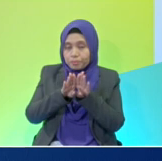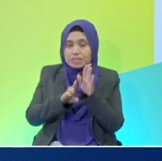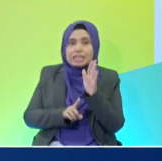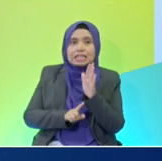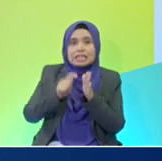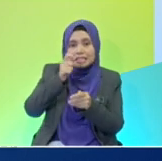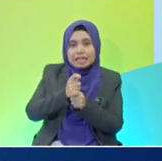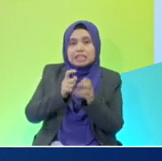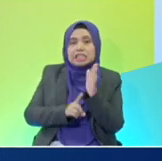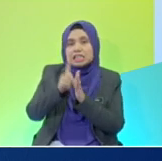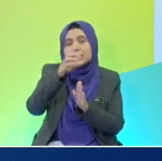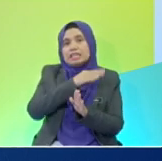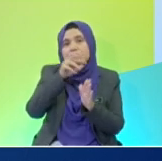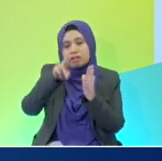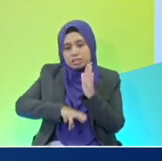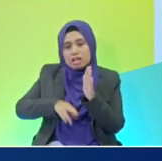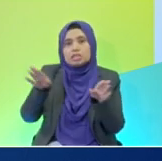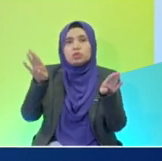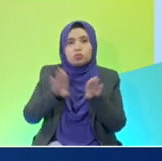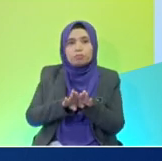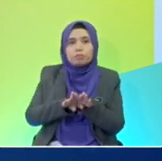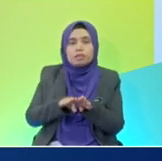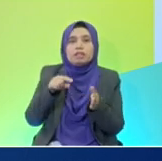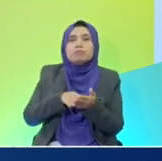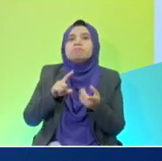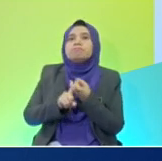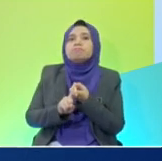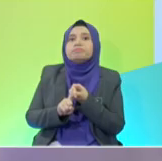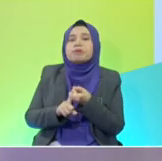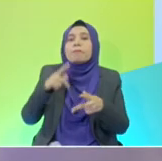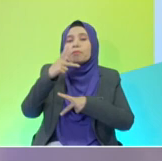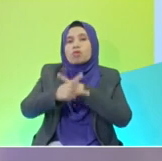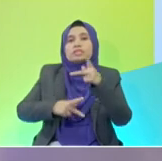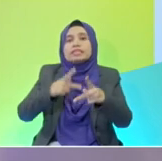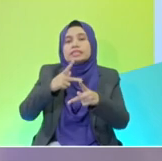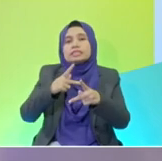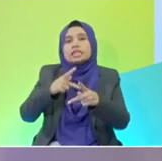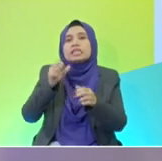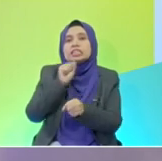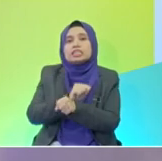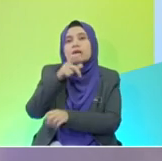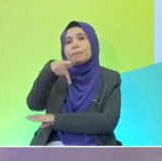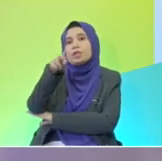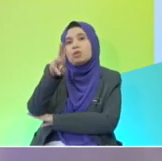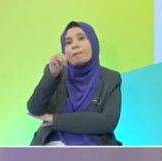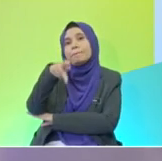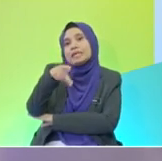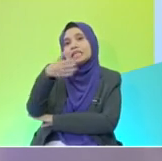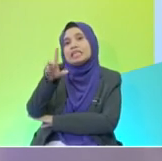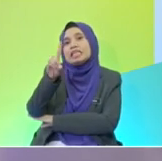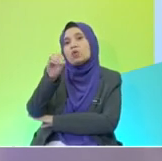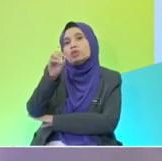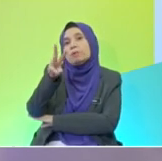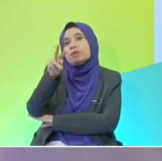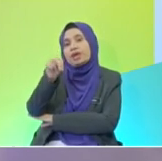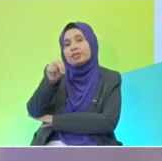rendah ditutup Oke dekat sini ini adalah berkaitan dengan proses ke Jepang dong tadi sebenarnya ke Jepang Doni eee